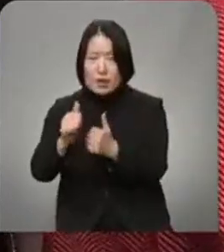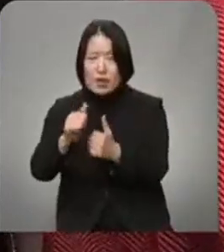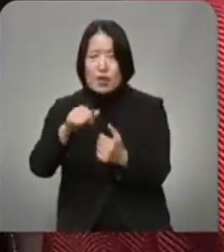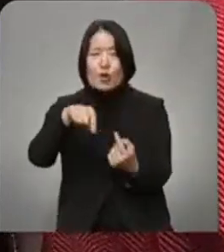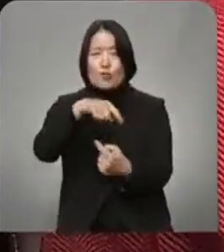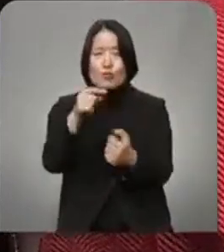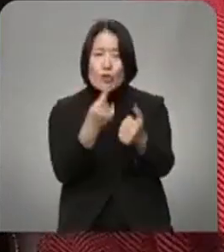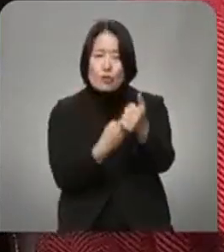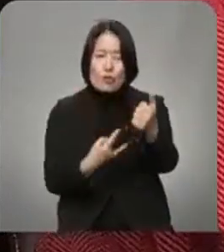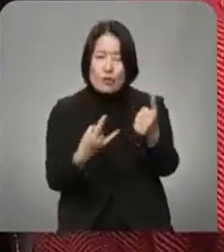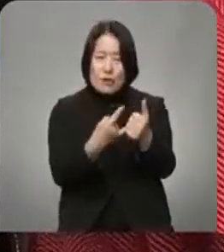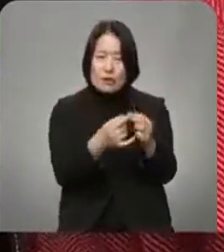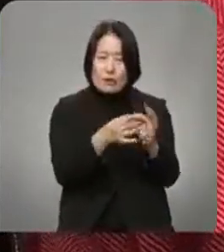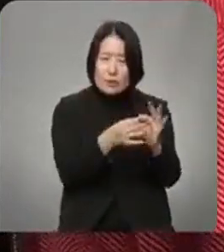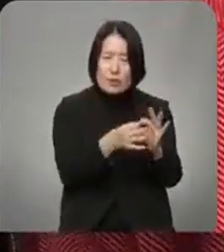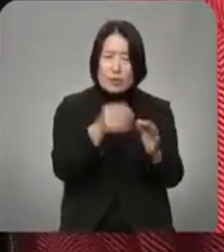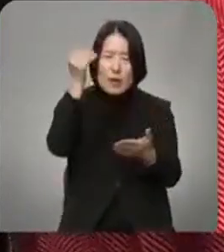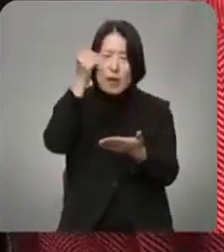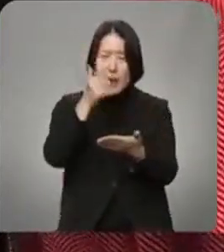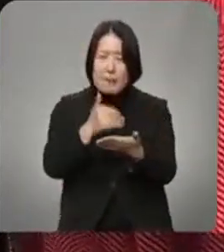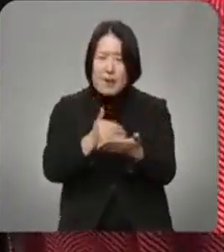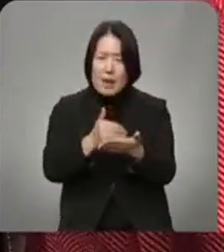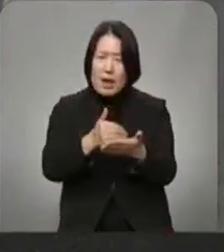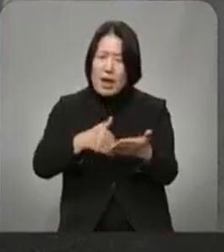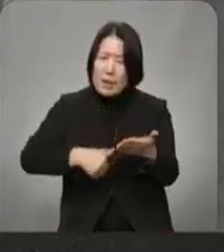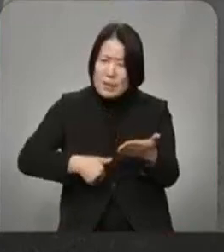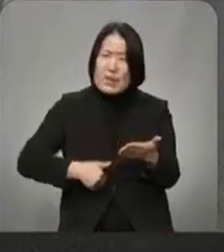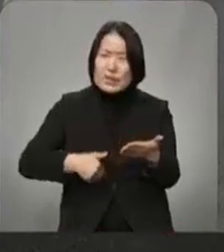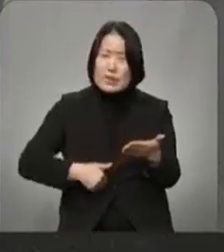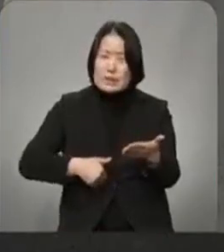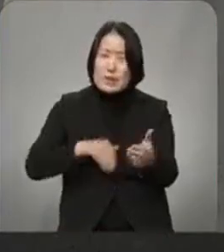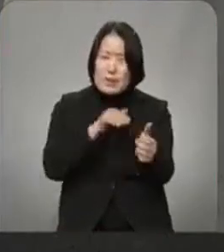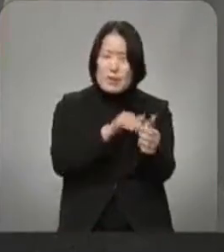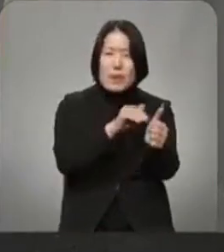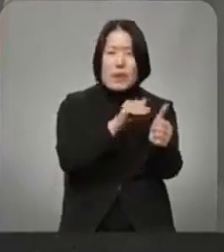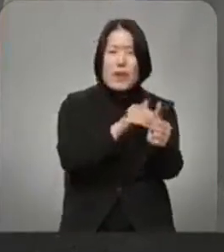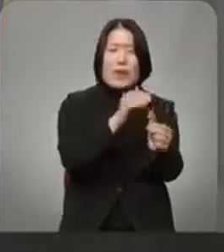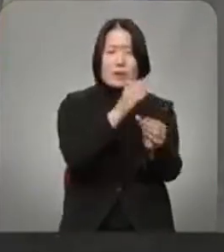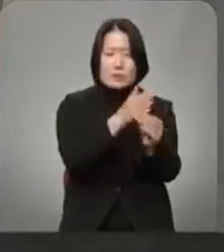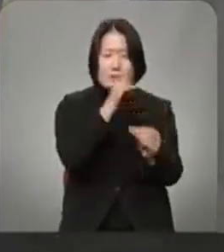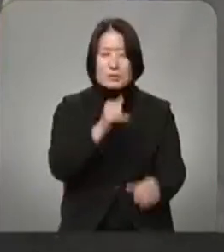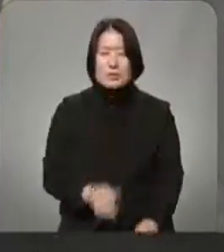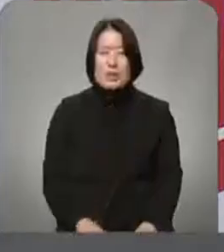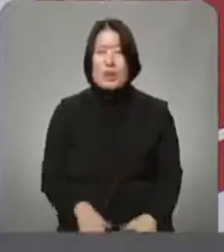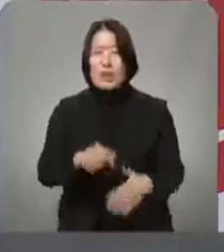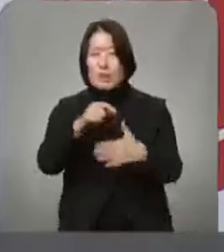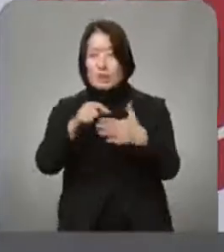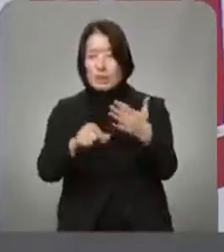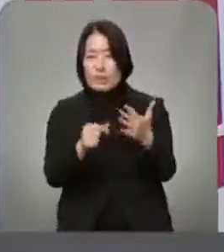운영위원회를 통해 휴관의 필요성을 득해야 했 센터